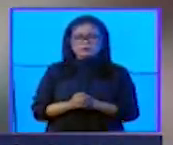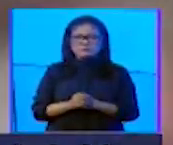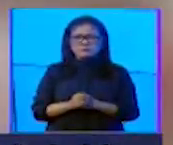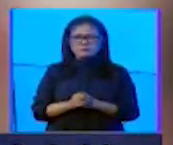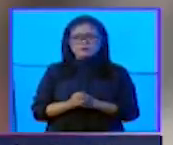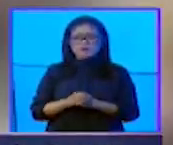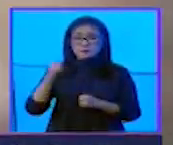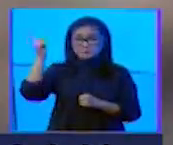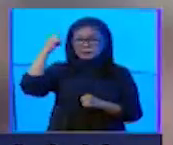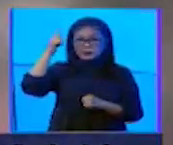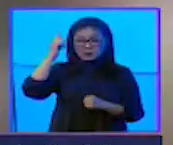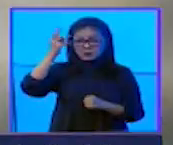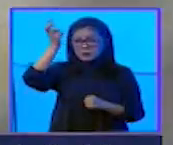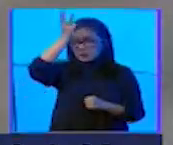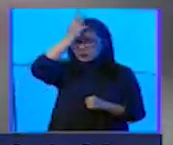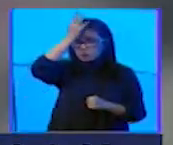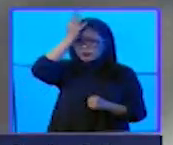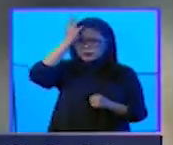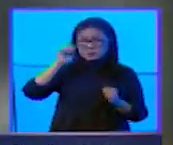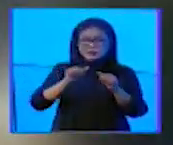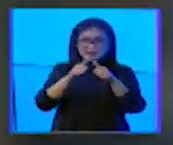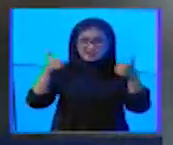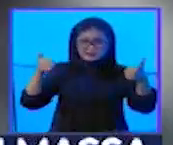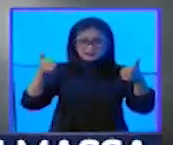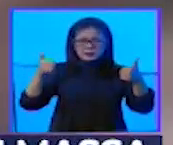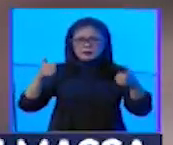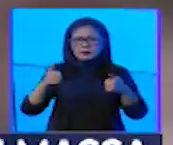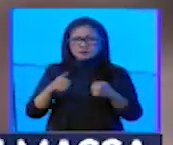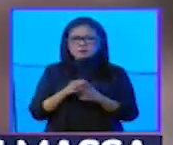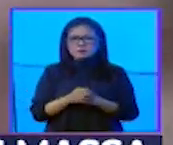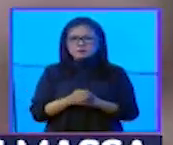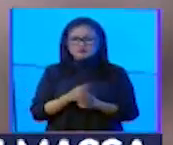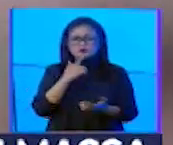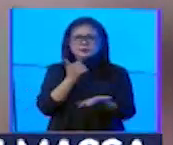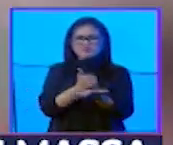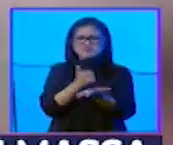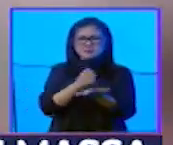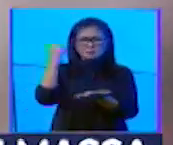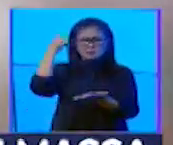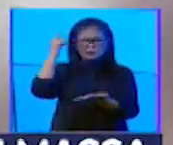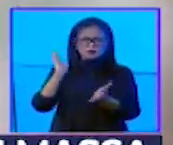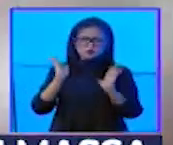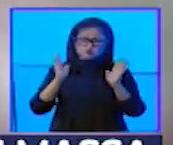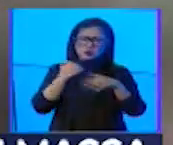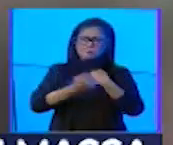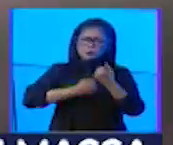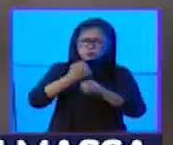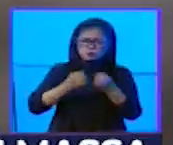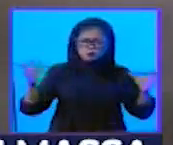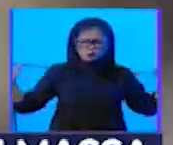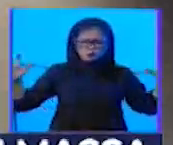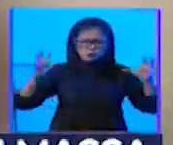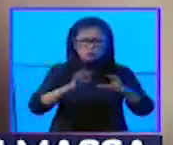Pemerintah Kabupaten Tangerang dan Kepolisian serta Kejaksaan Negeri Tiga Raksa memastikan pemerintah telah berupaya menghalau kerumunan warga termasuk